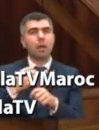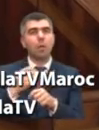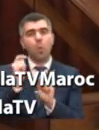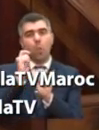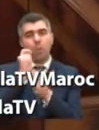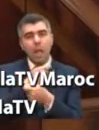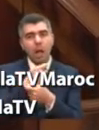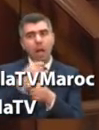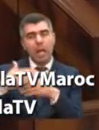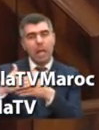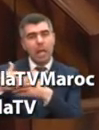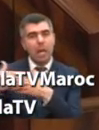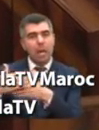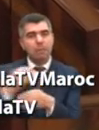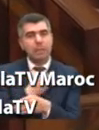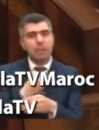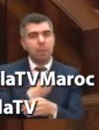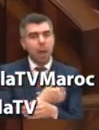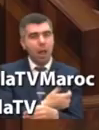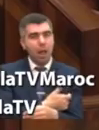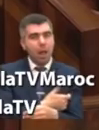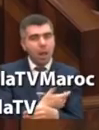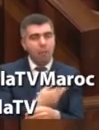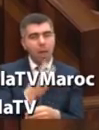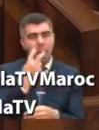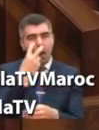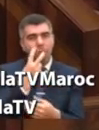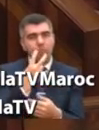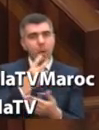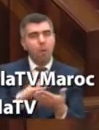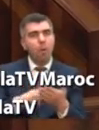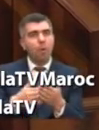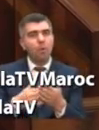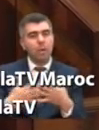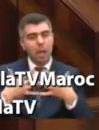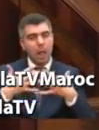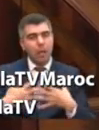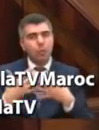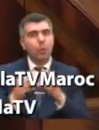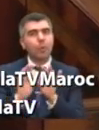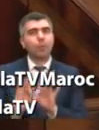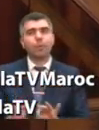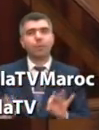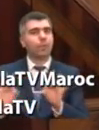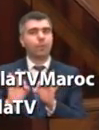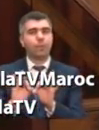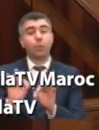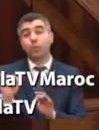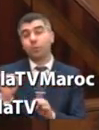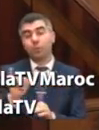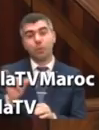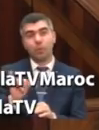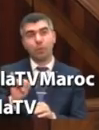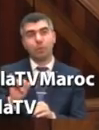طب القلب ولا الاذن ولا العيون ولا ايضا الطب الباطني بدون تجهيزات. شنو كيعني هذا الشيء؟ كيعني ان